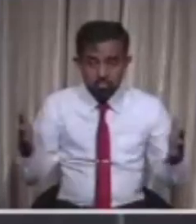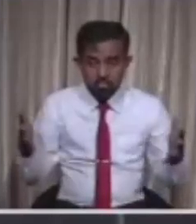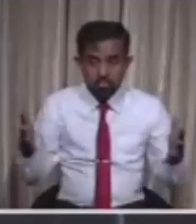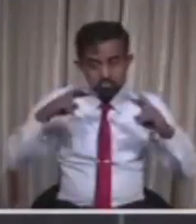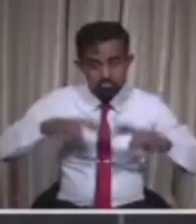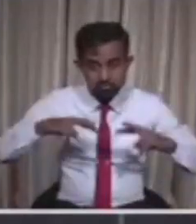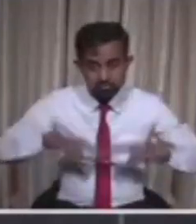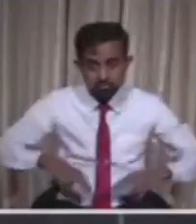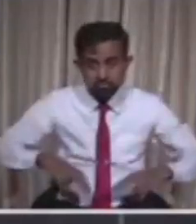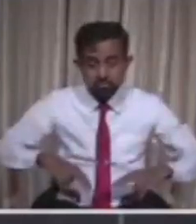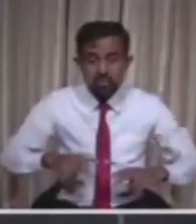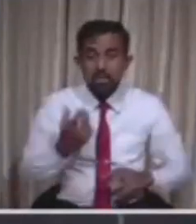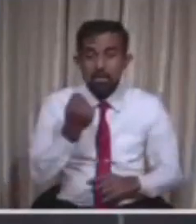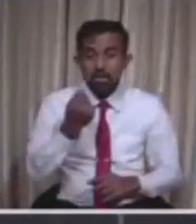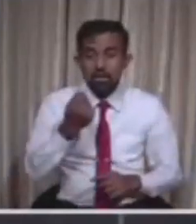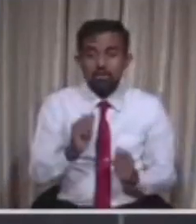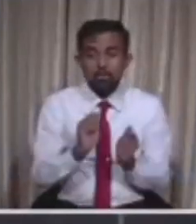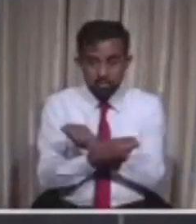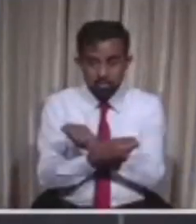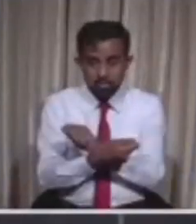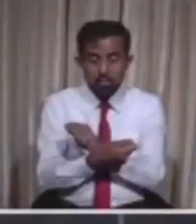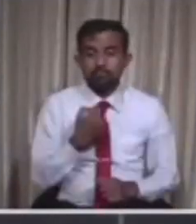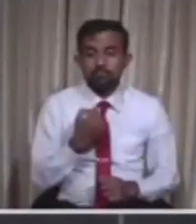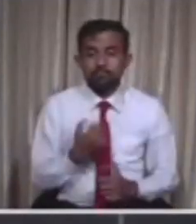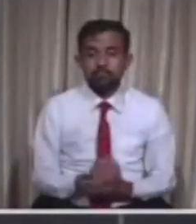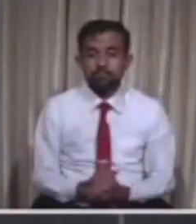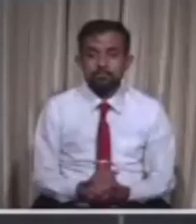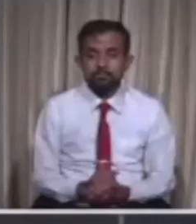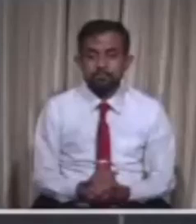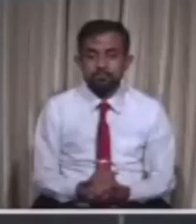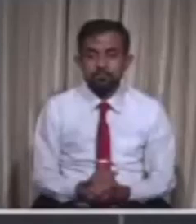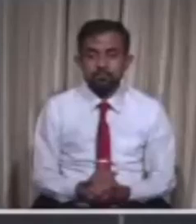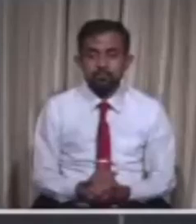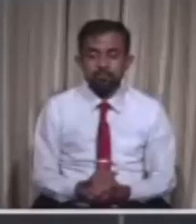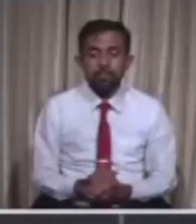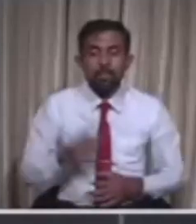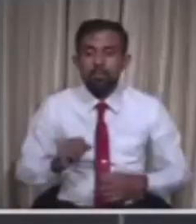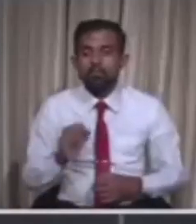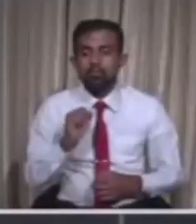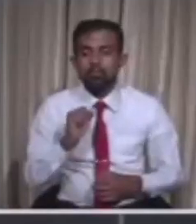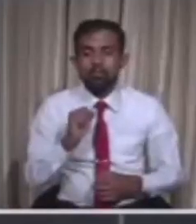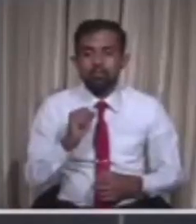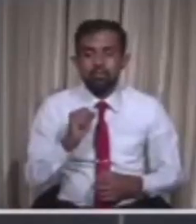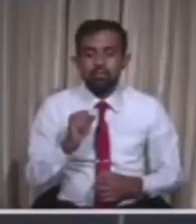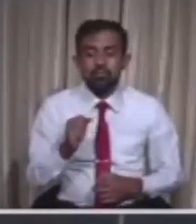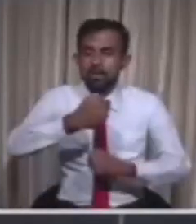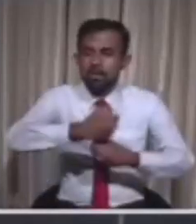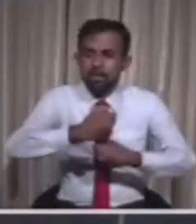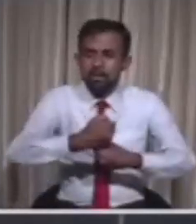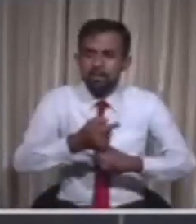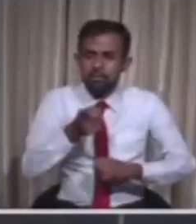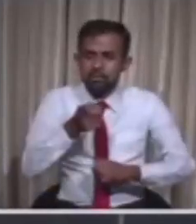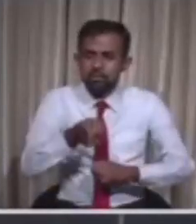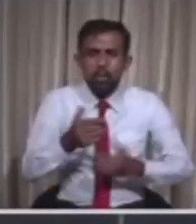ඉතාමත්ම ගැඹුරු ආර්ථික ප්‍රතිසංස්කරණ සිද්ධ කරන්න වෙනවා. හැබැයි ප්‍රශ්නේ තියෙන්නේ මේ ආණ්ඩුවට